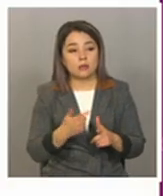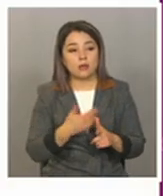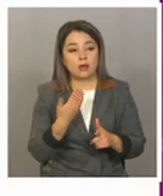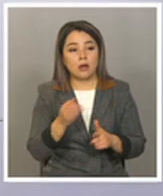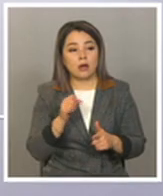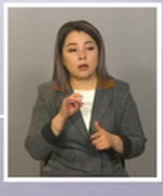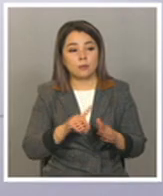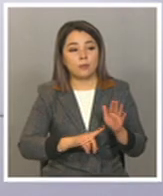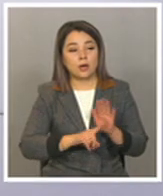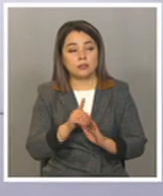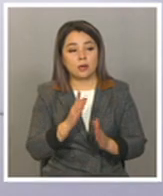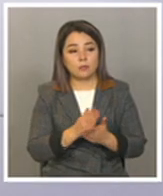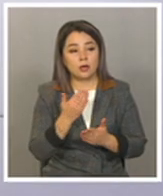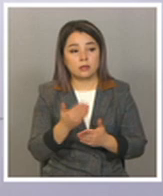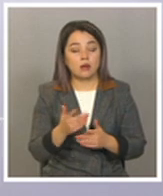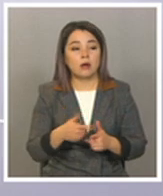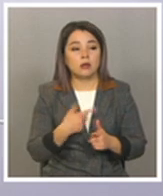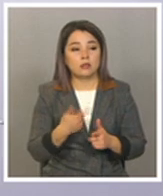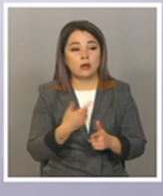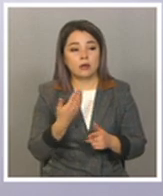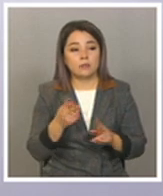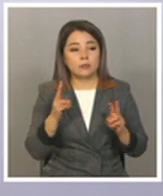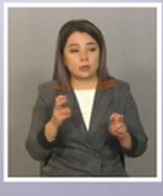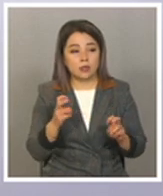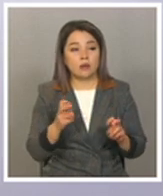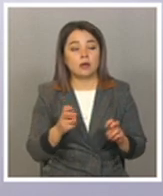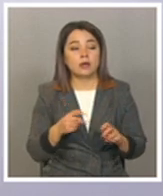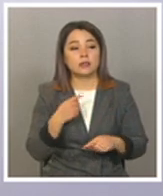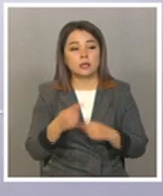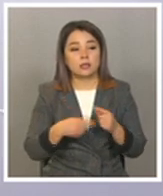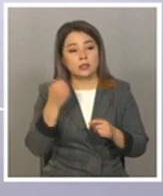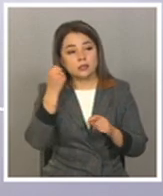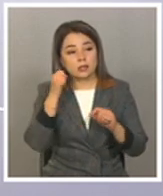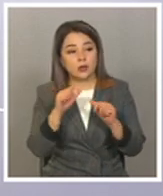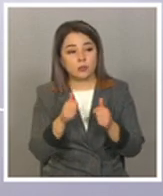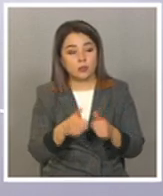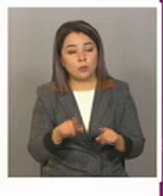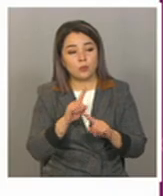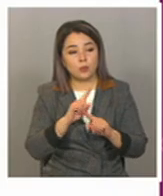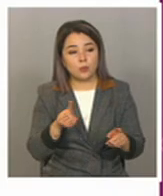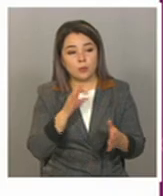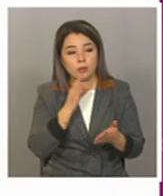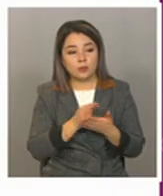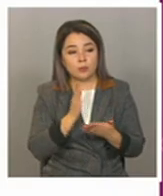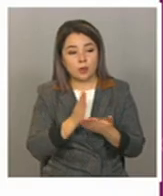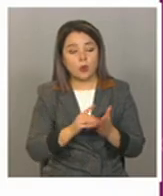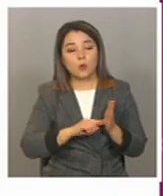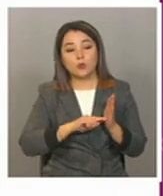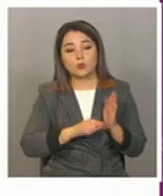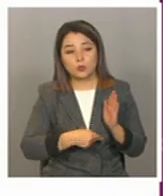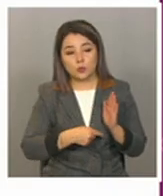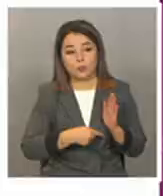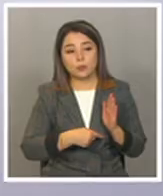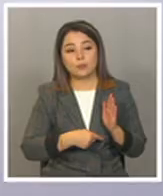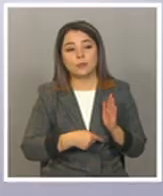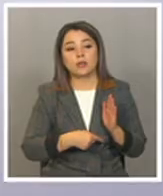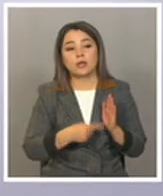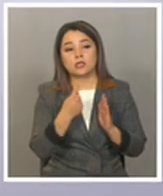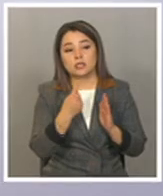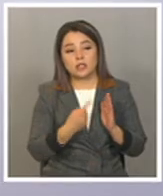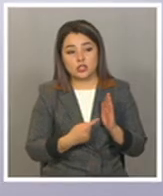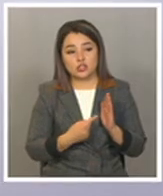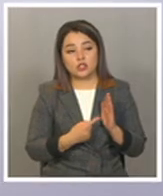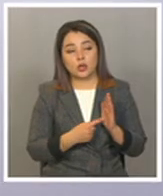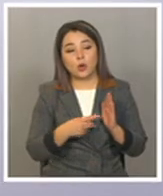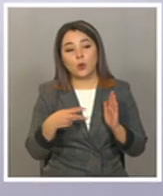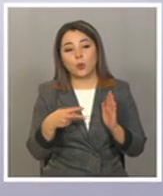басталуы тиіс. Айнымалы атауында келесі символдар болмауы тиіс. Үтір, слэш,